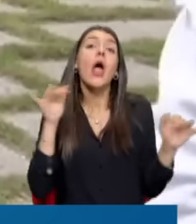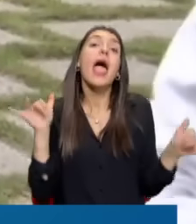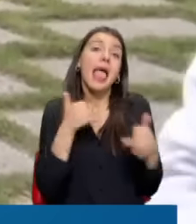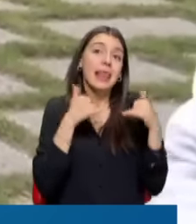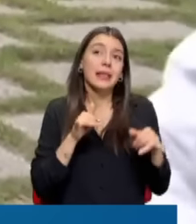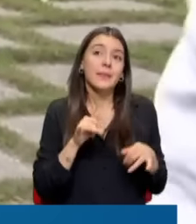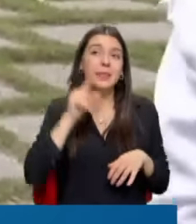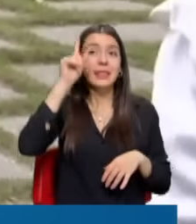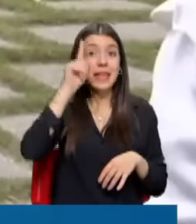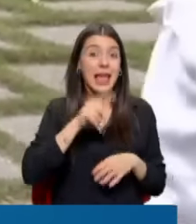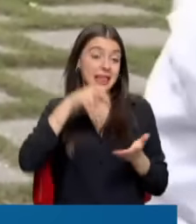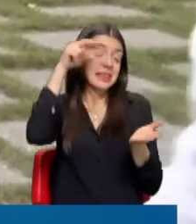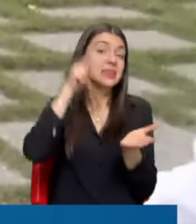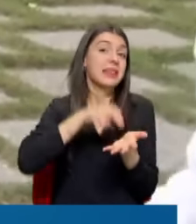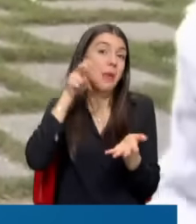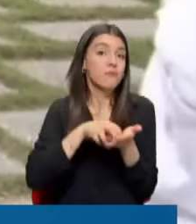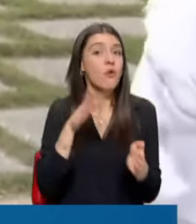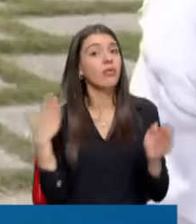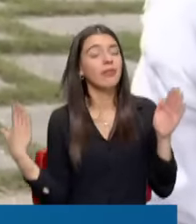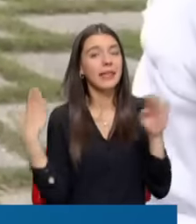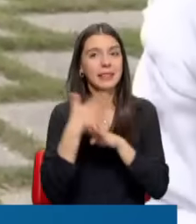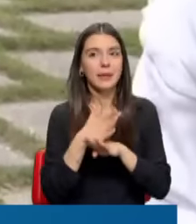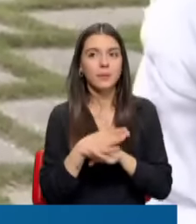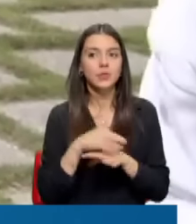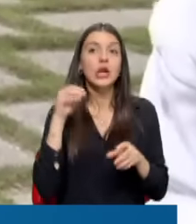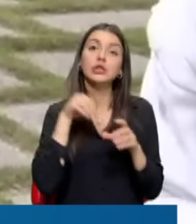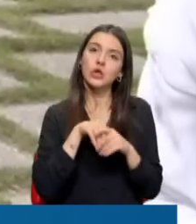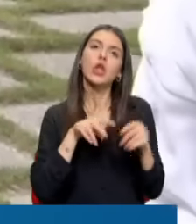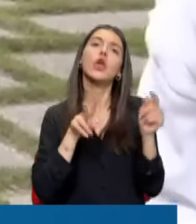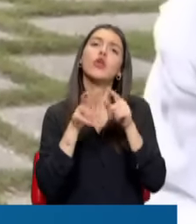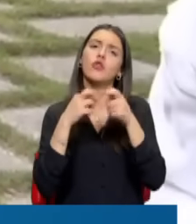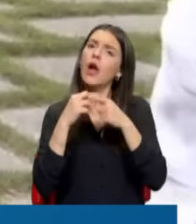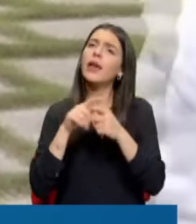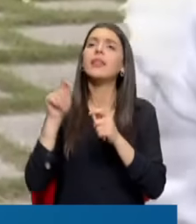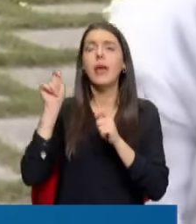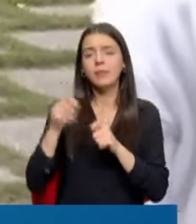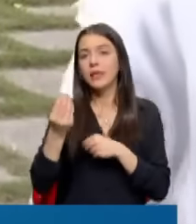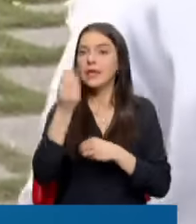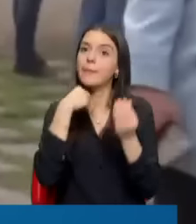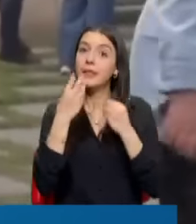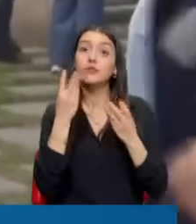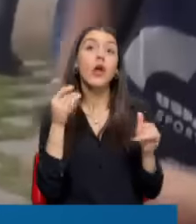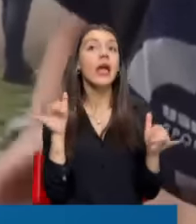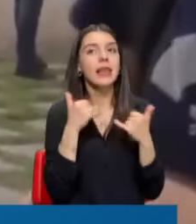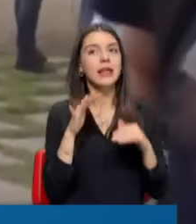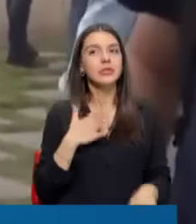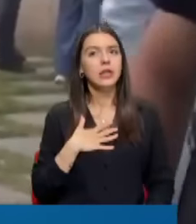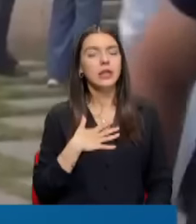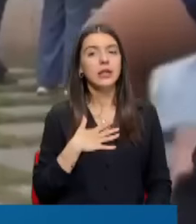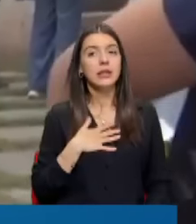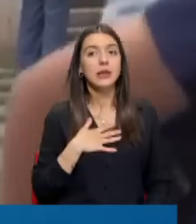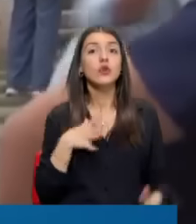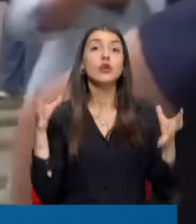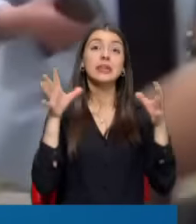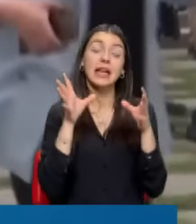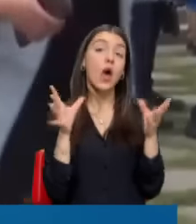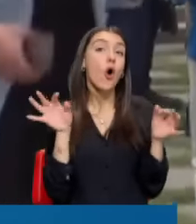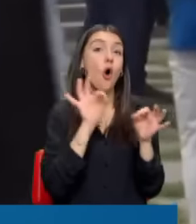başta tramvayla gittik. Sonra roket yaptık, yemek yedik. Çok eğlendik. Sınıfça geldik.